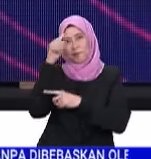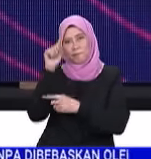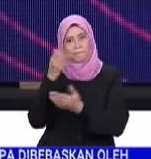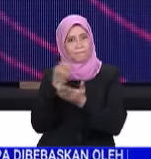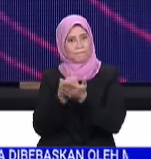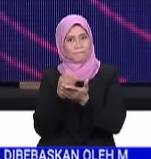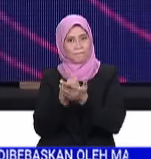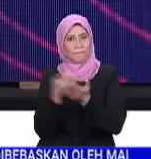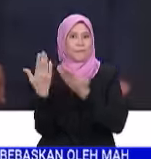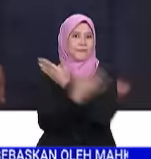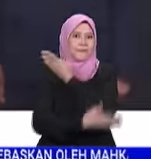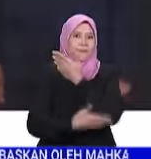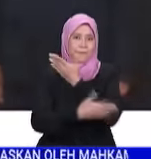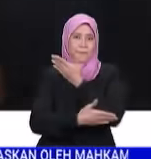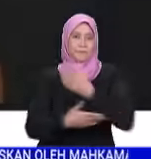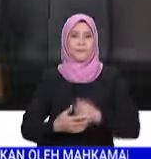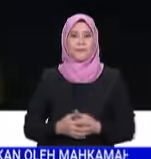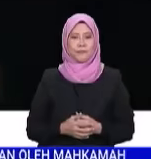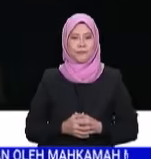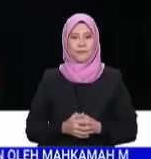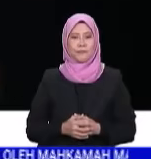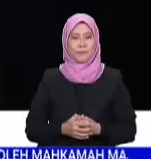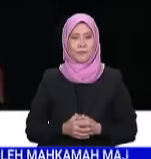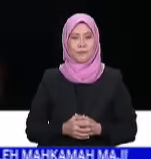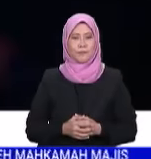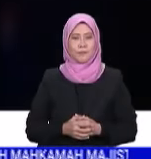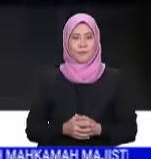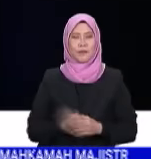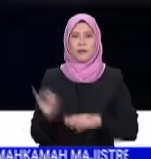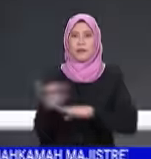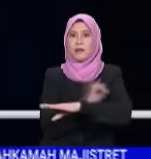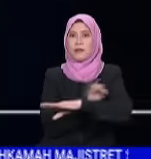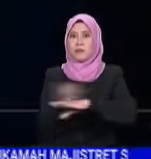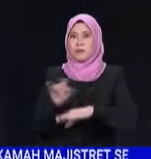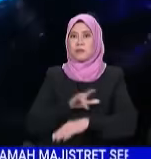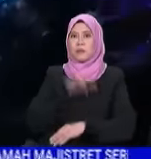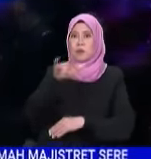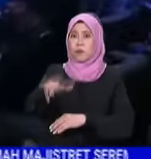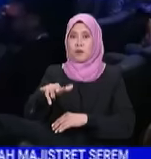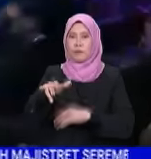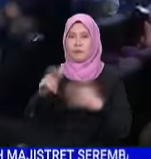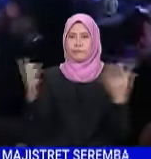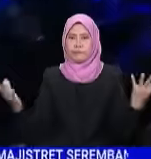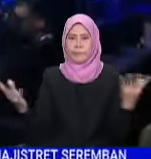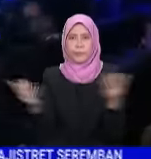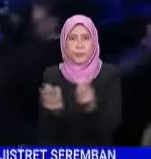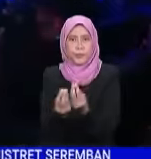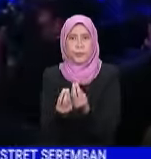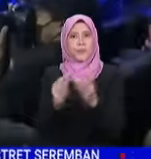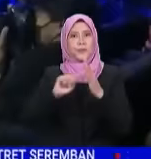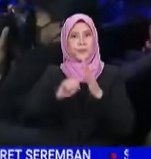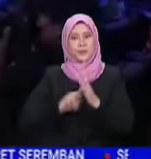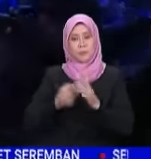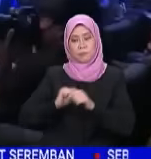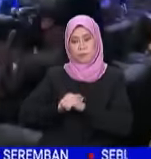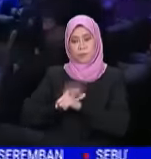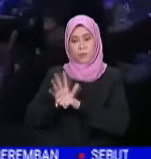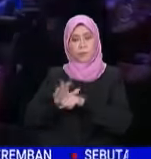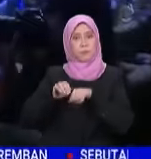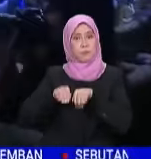ekonomi negara tambahnya walaupun industri penerbangan awam mengalami kemerosotan ketara sejak penularan